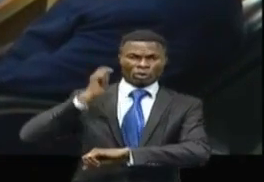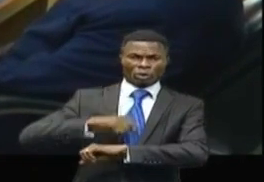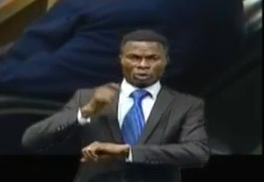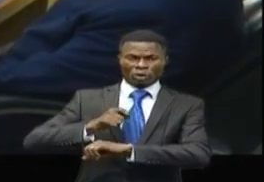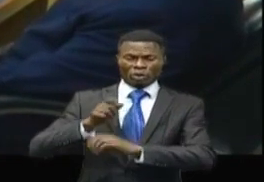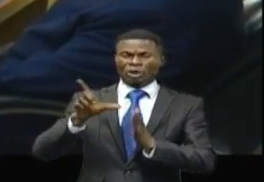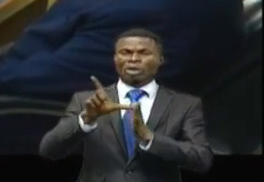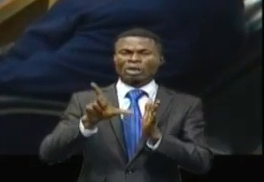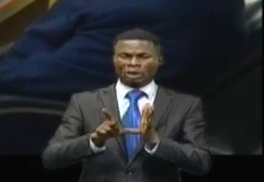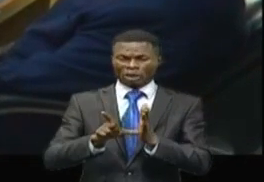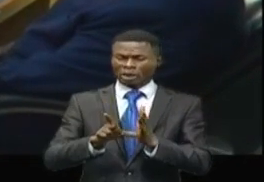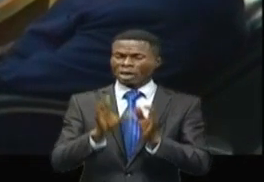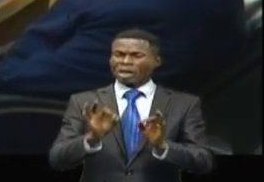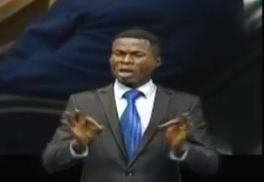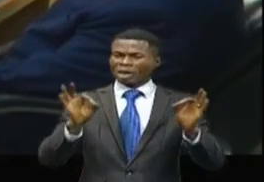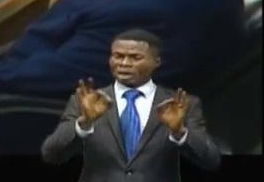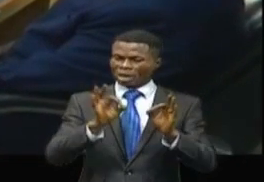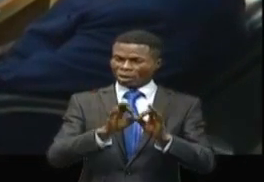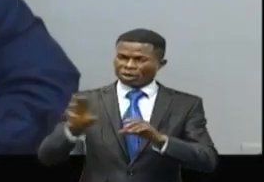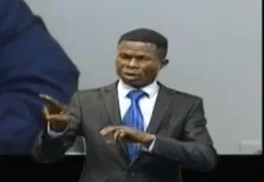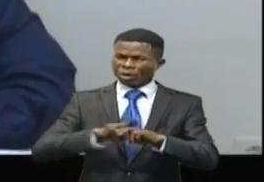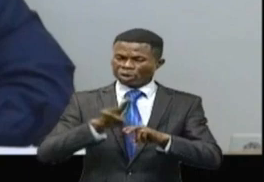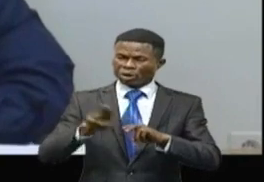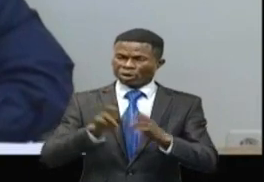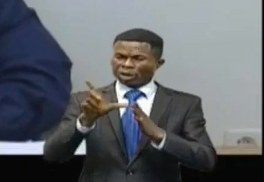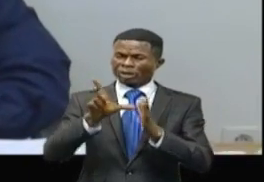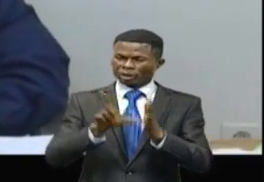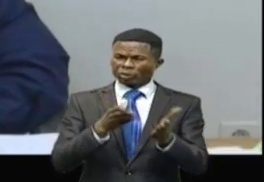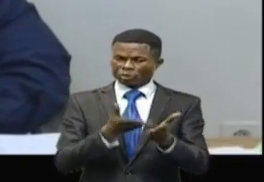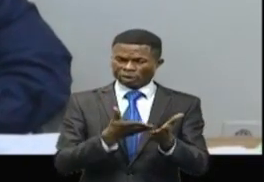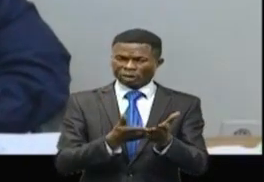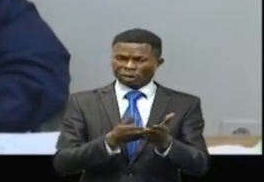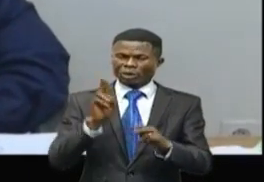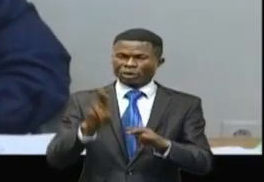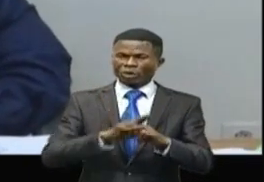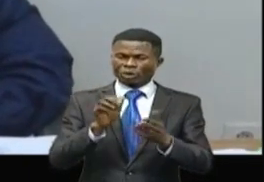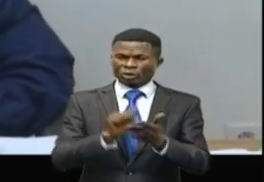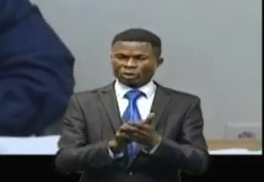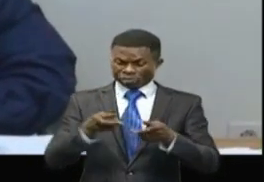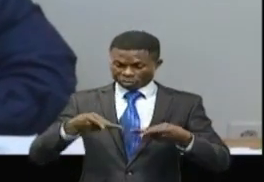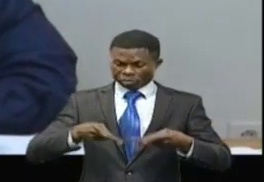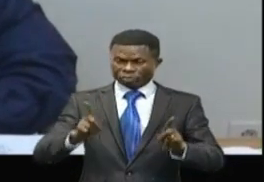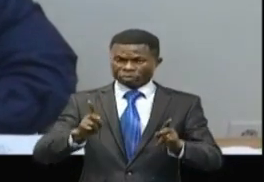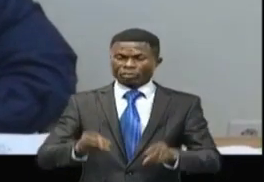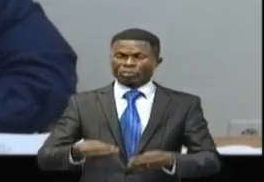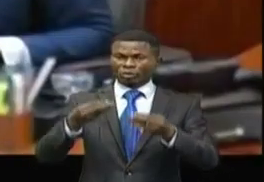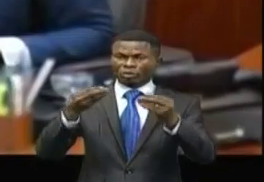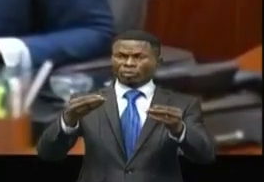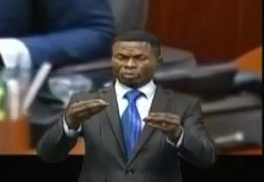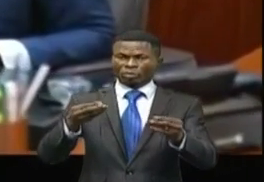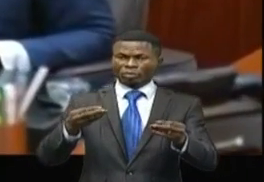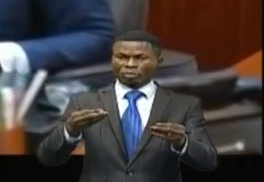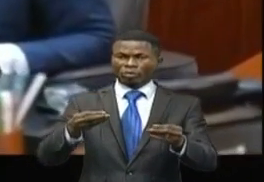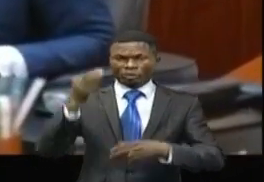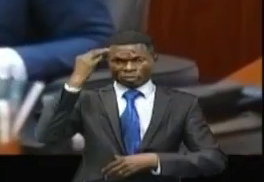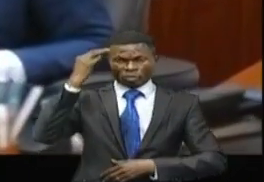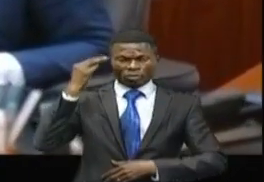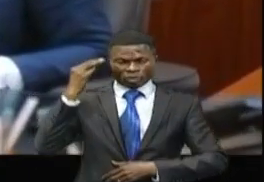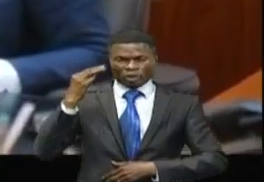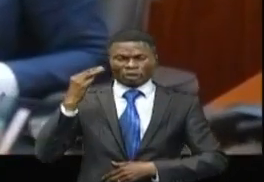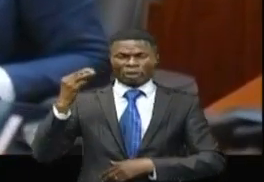nécessaires à la mise en oeuvre de ces textes légal l'instruction a été donnée à l'occasion à la ministre déléguée